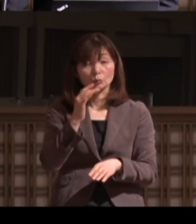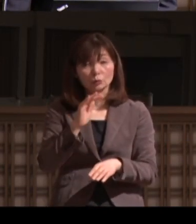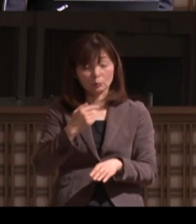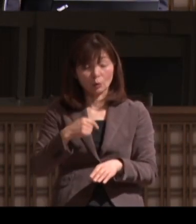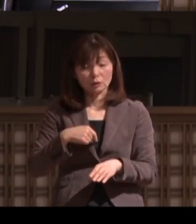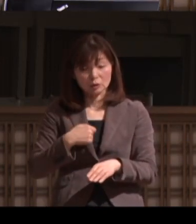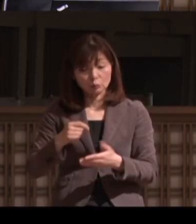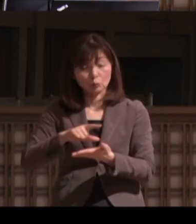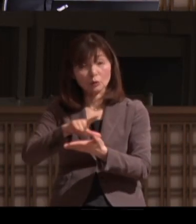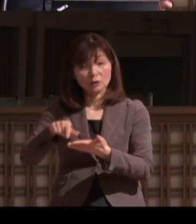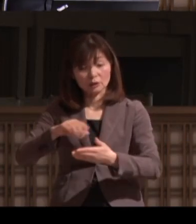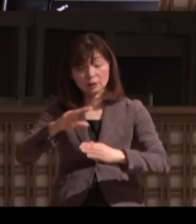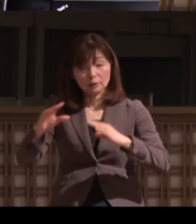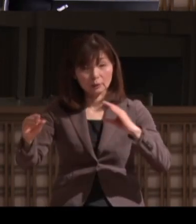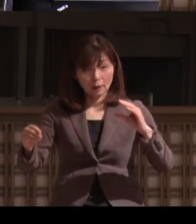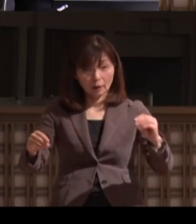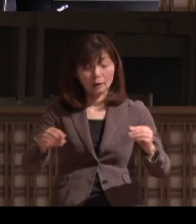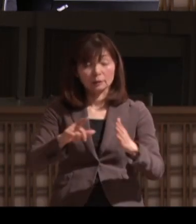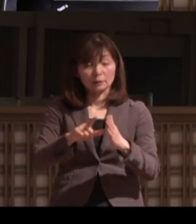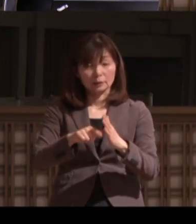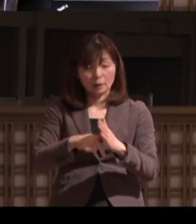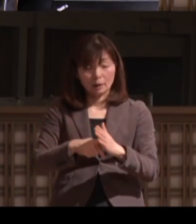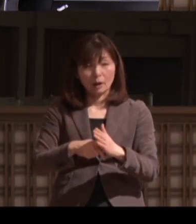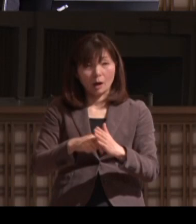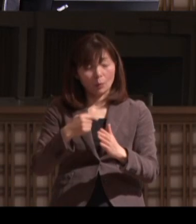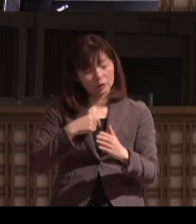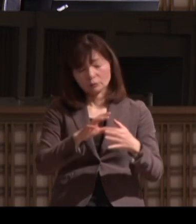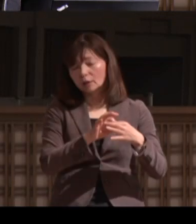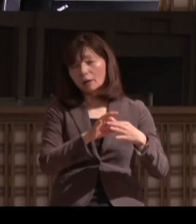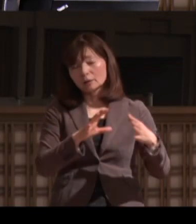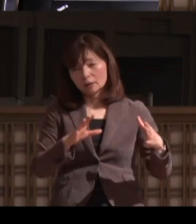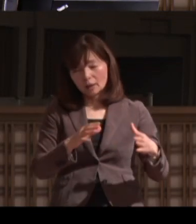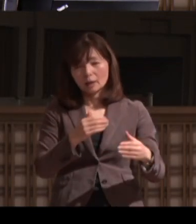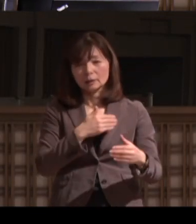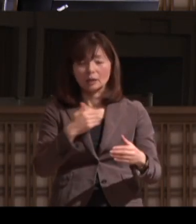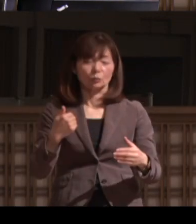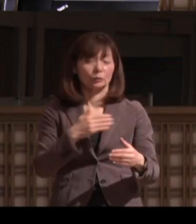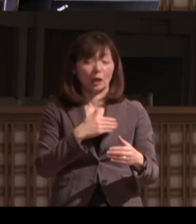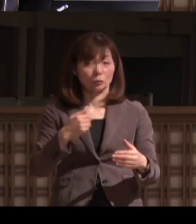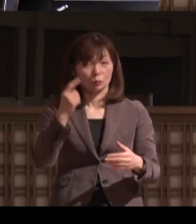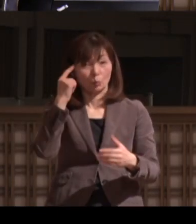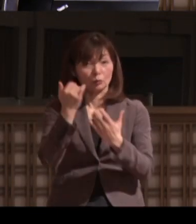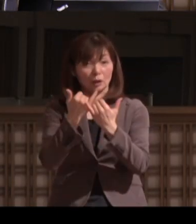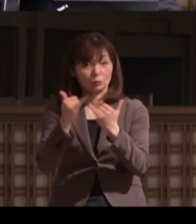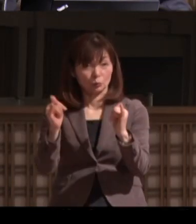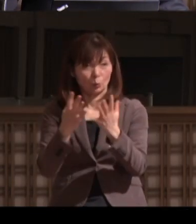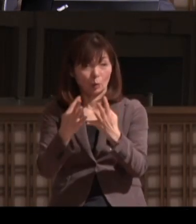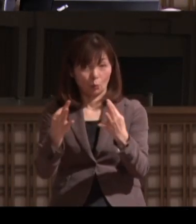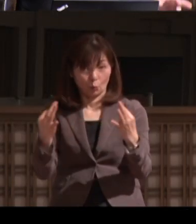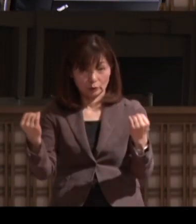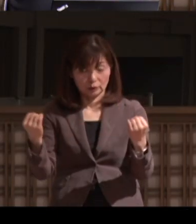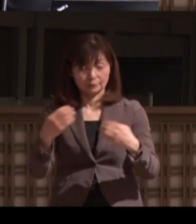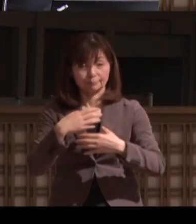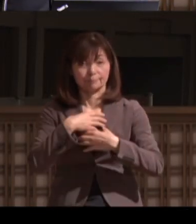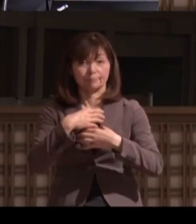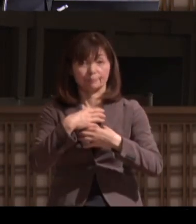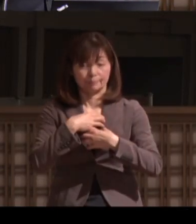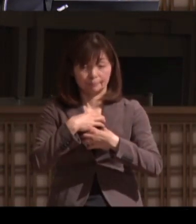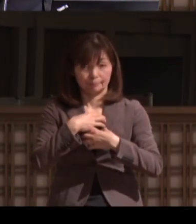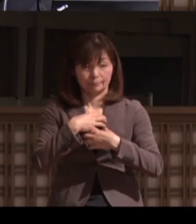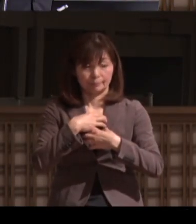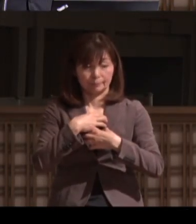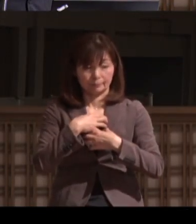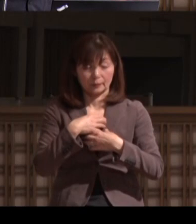られると今私が申し上げたような懸念がの声があると思いますその時にキーワードはこれまで